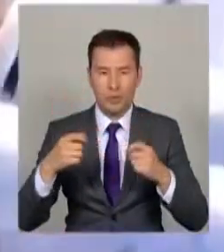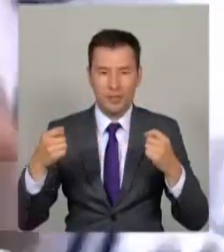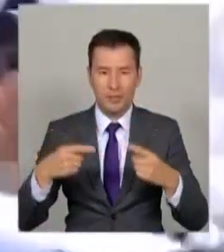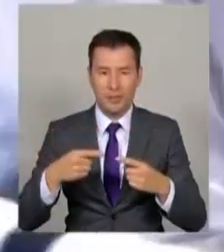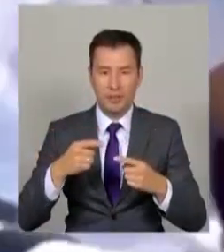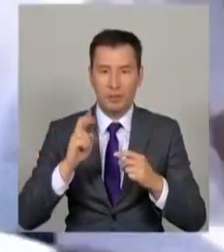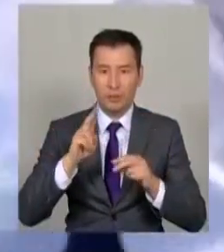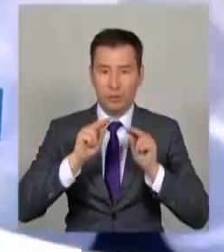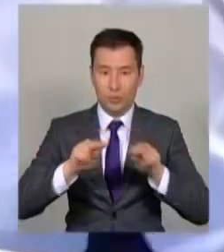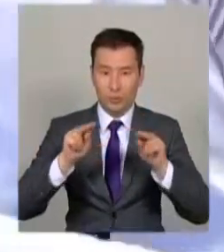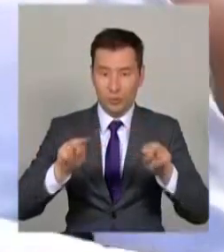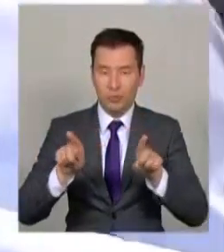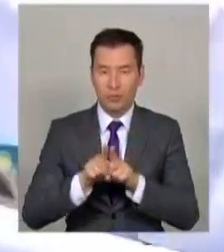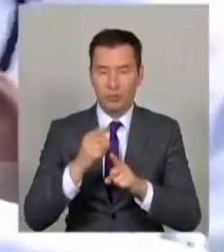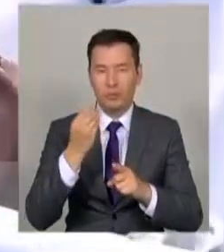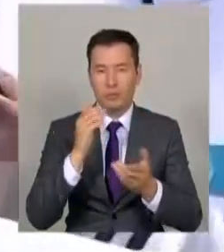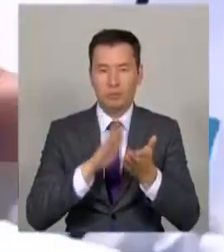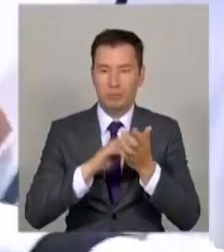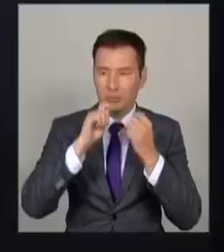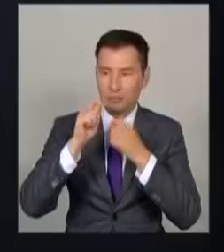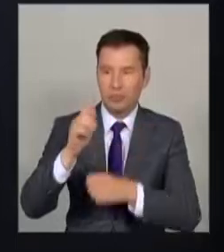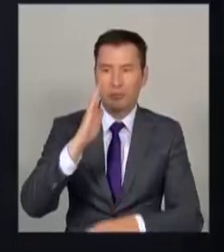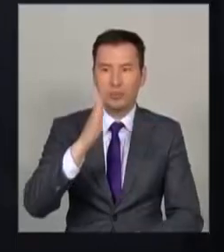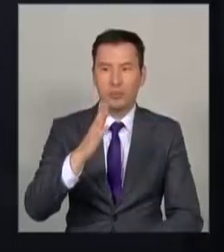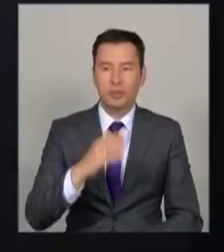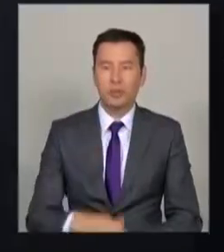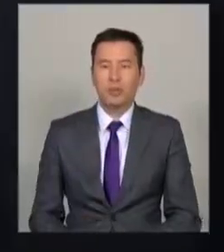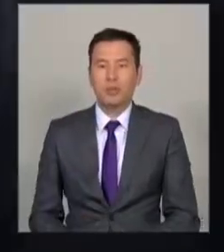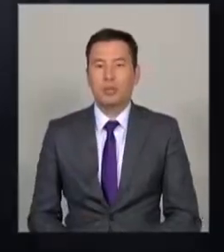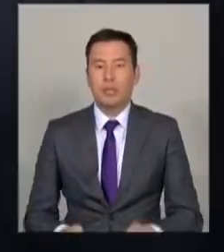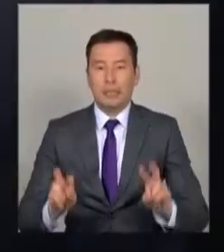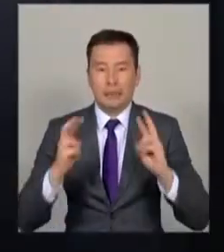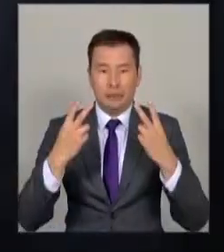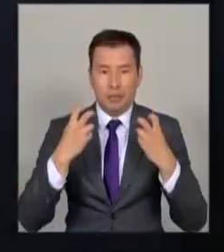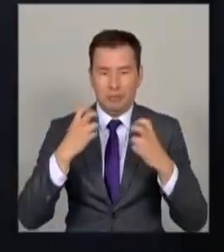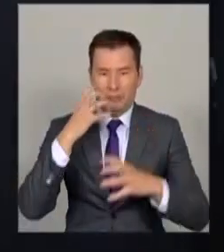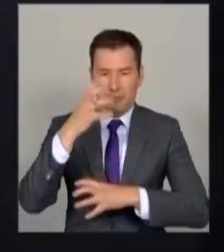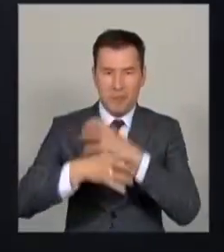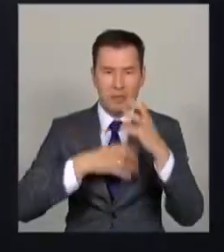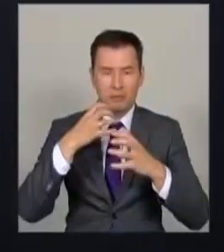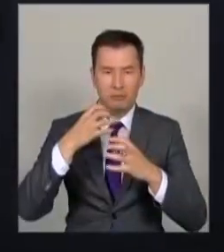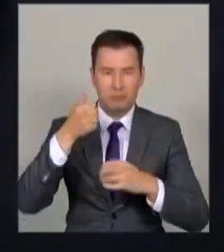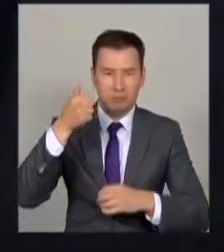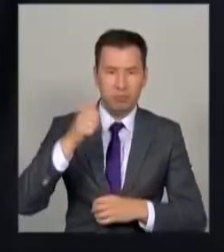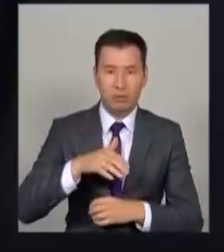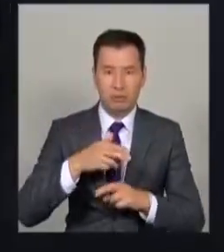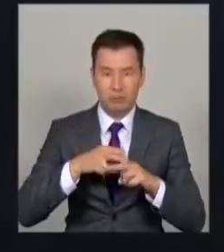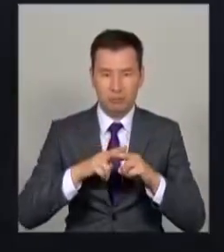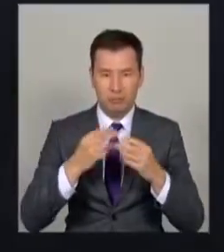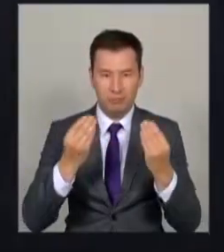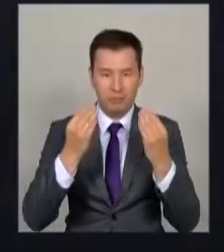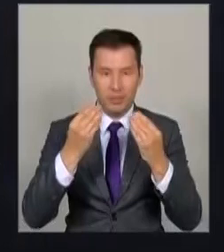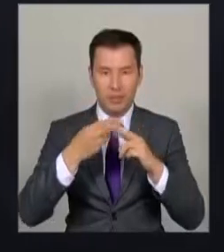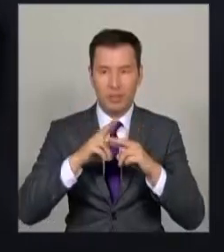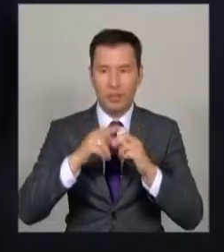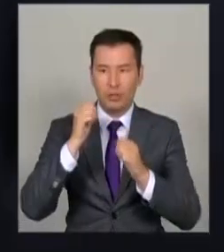бапкерлерге де ақшалай сыйақы қарастырылған. Олар енді әлем чемпионаты ретінде АИБА халықаралық ұйымы оларға әрқайсына 200 мың